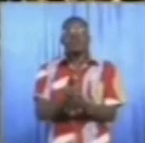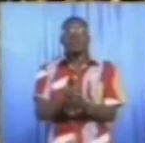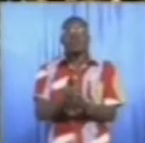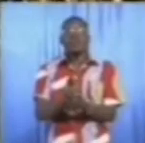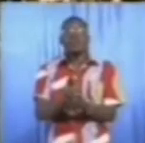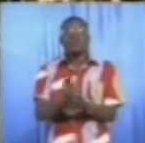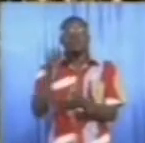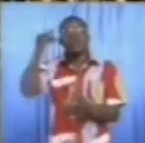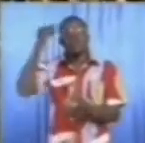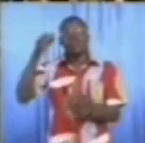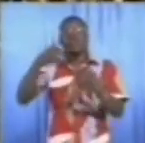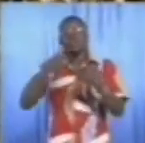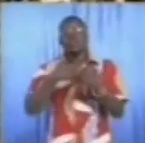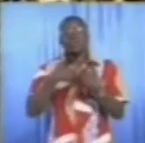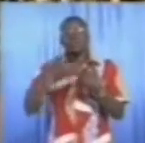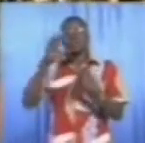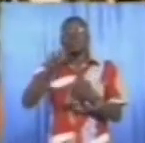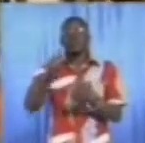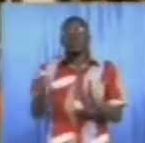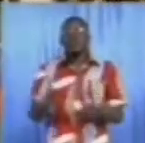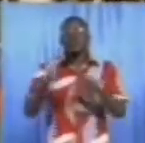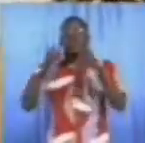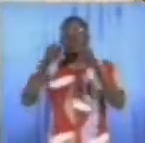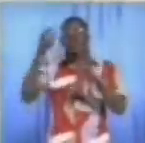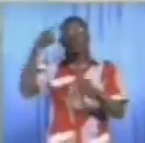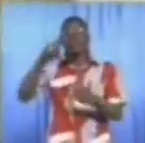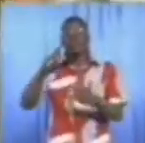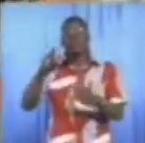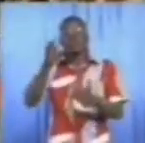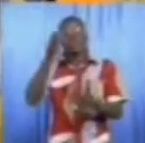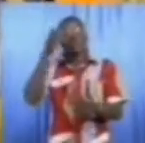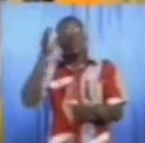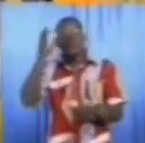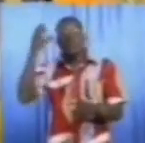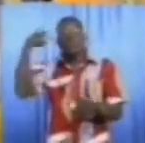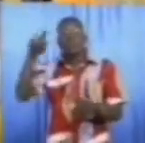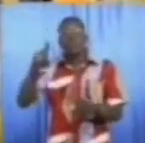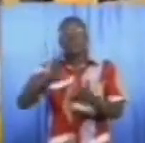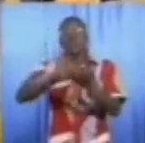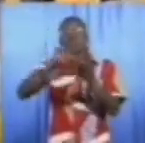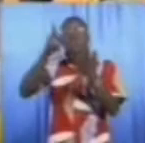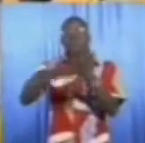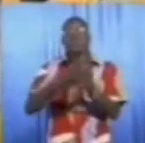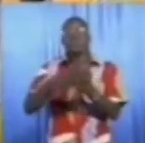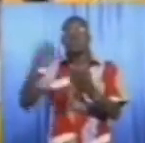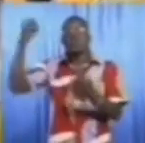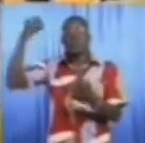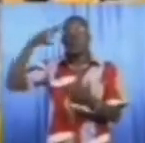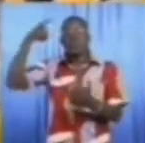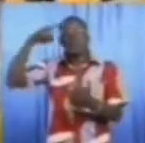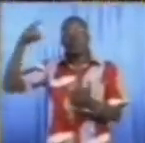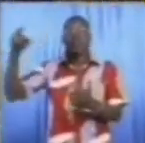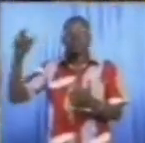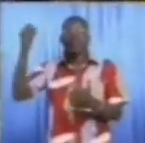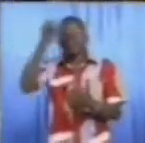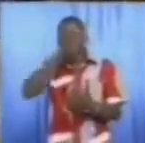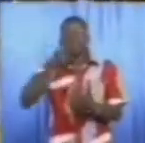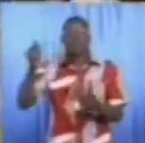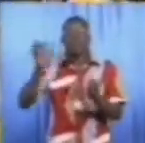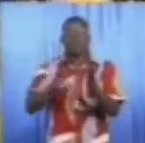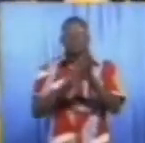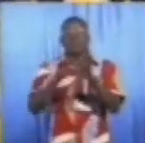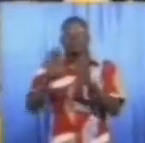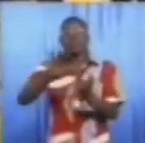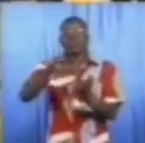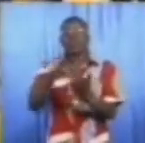Ils ont bénéficié des 70 000 lampes solaires distribuées par la Chine Taïwan dans le cadre du projet Une lampe pour l'Afrique. Ces écoliers de Sabou dans le